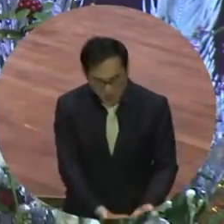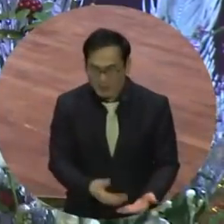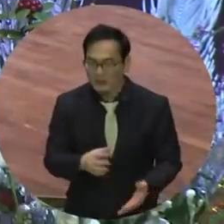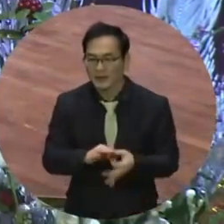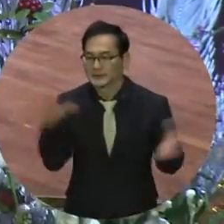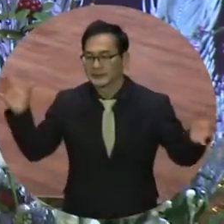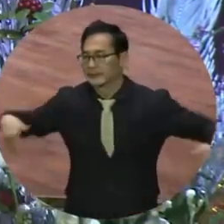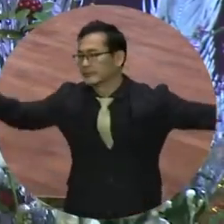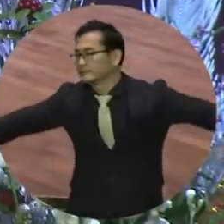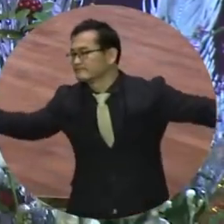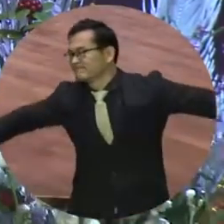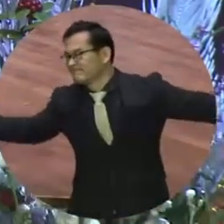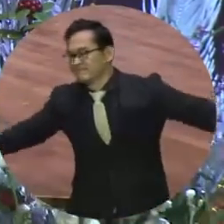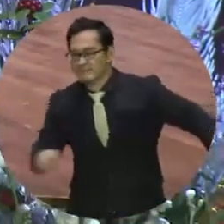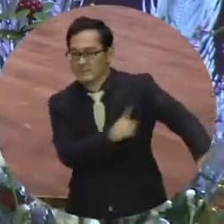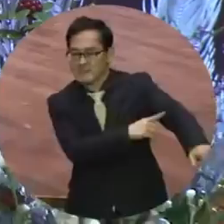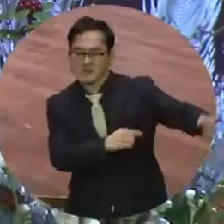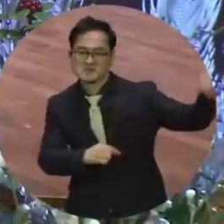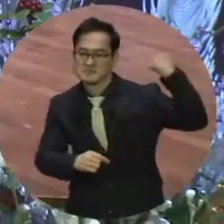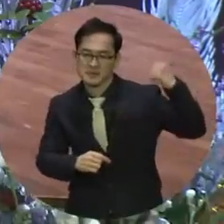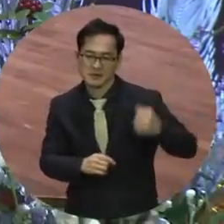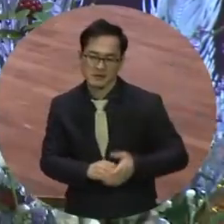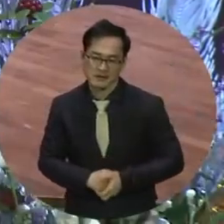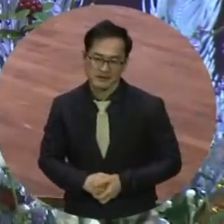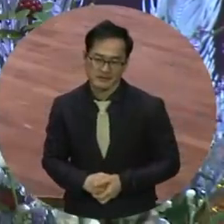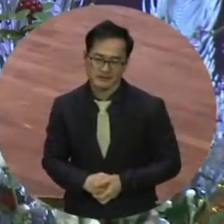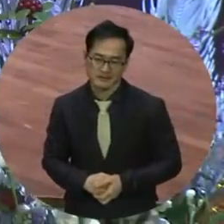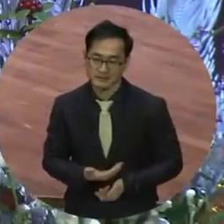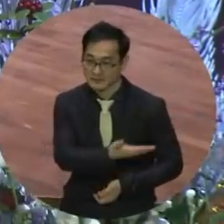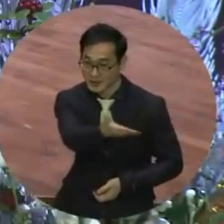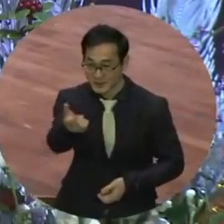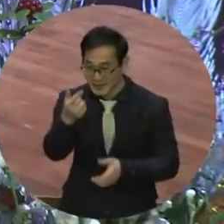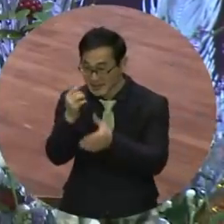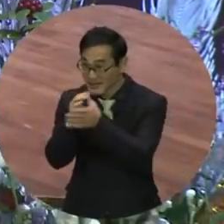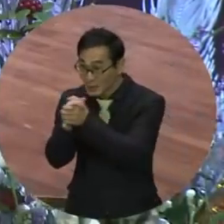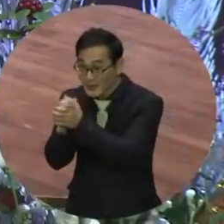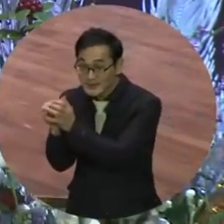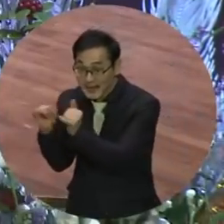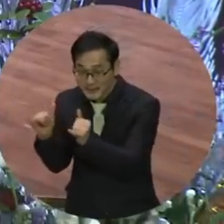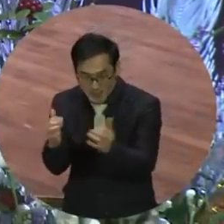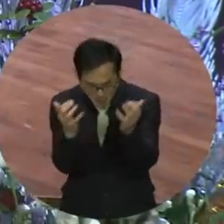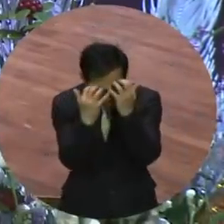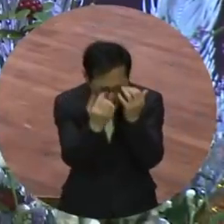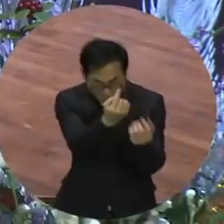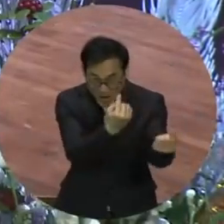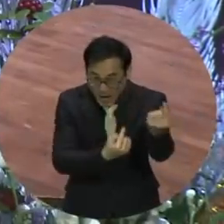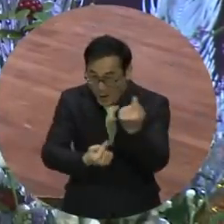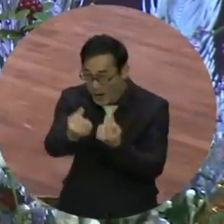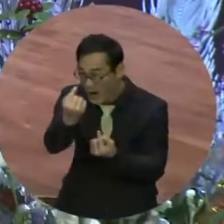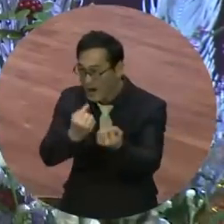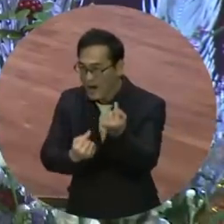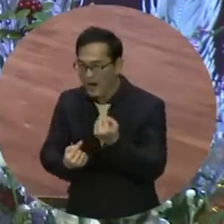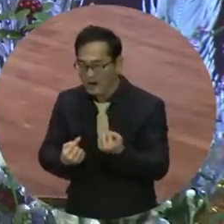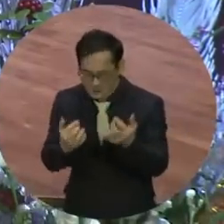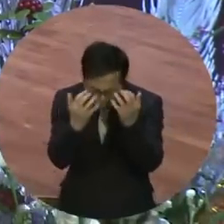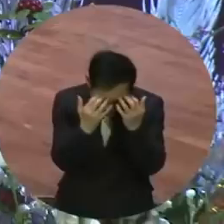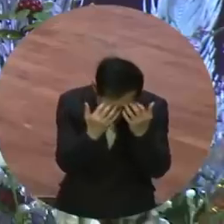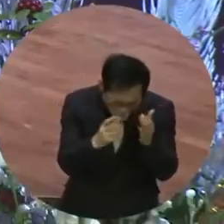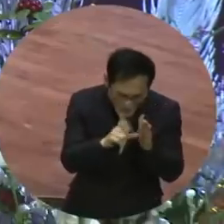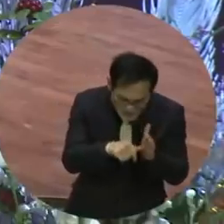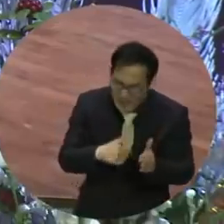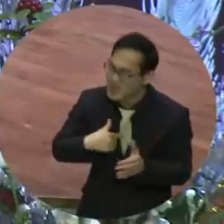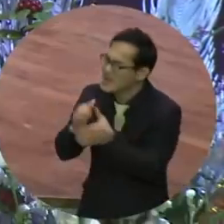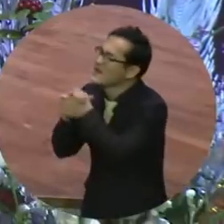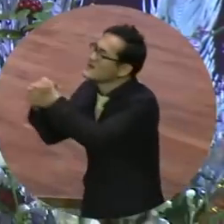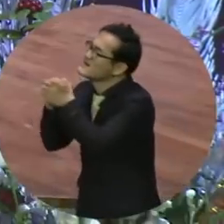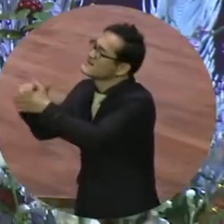기도하면서 그런 가문에 자란 사람들, 또 여러분이 어려움을 당해서 그 고통 속에서 기도할 수밖에 없었던 상황에서 기도 많이 한